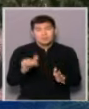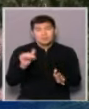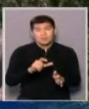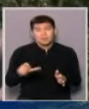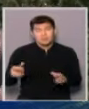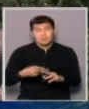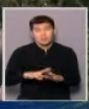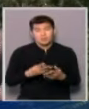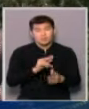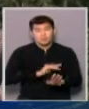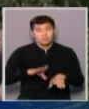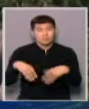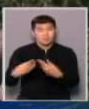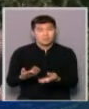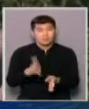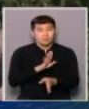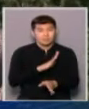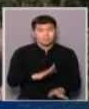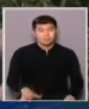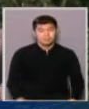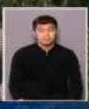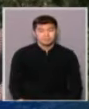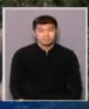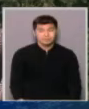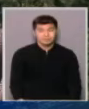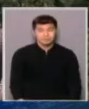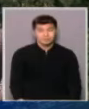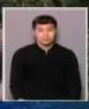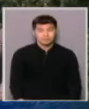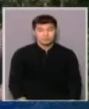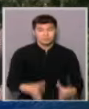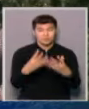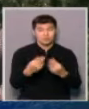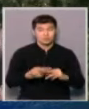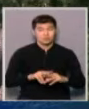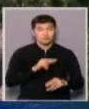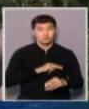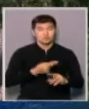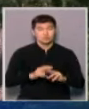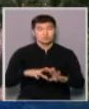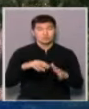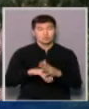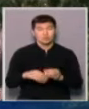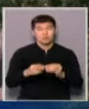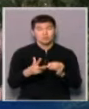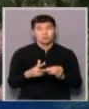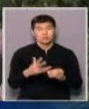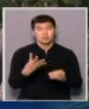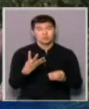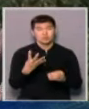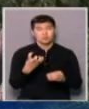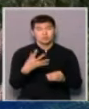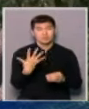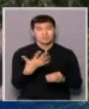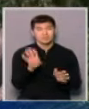адам жұмыспен қамту шараларымен қамтылды. Жалпы күні бүгінге жұмыссыздық есебінде 13405